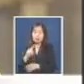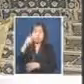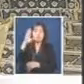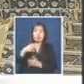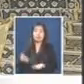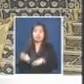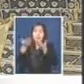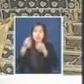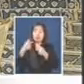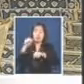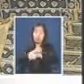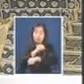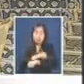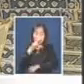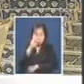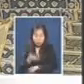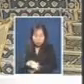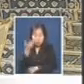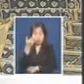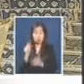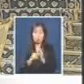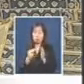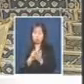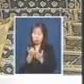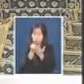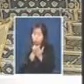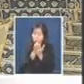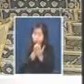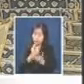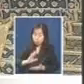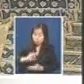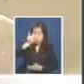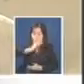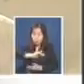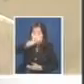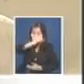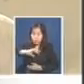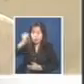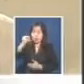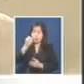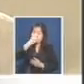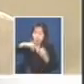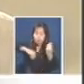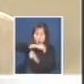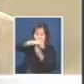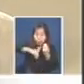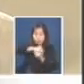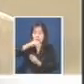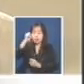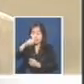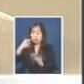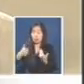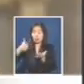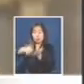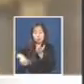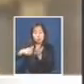าวแรงขั้นต่ํา 300 มีการยกระดับยกชีพความเป็นอยู่ของคนไทยให้ดีขึ้นคือคนก็มีรายได้มีการจับจ่ายใช้สอยมากขึ้นภาษีมูลค่